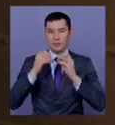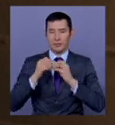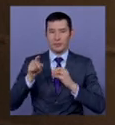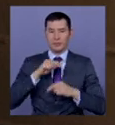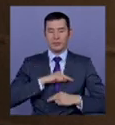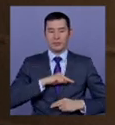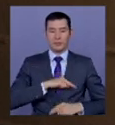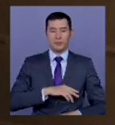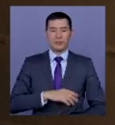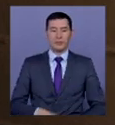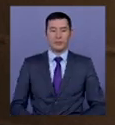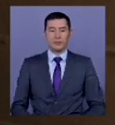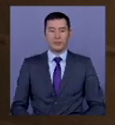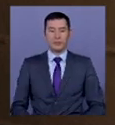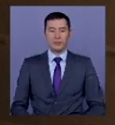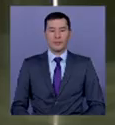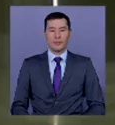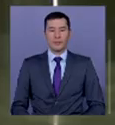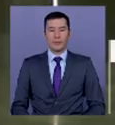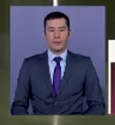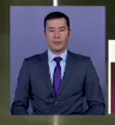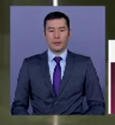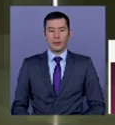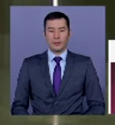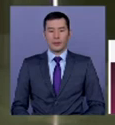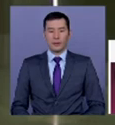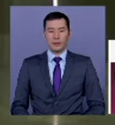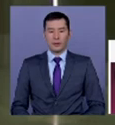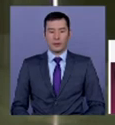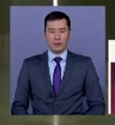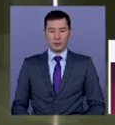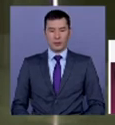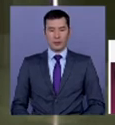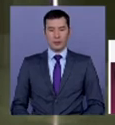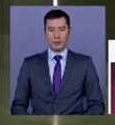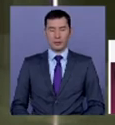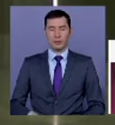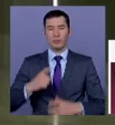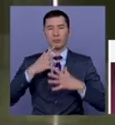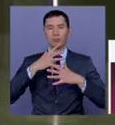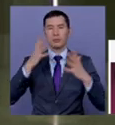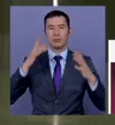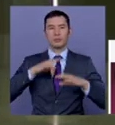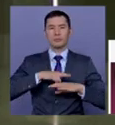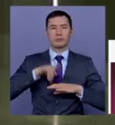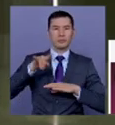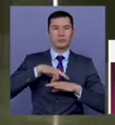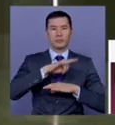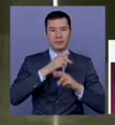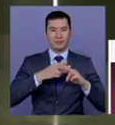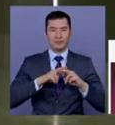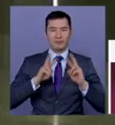бабы бойынша кездесулері болыпты. Жолда көп жүретін мамандардың бірі тілшілер,